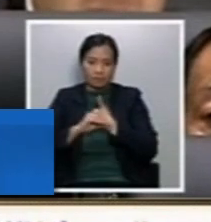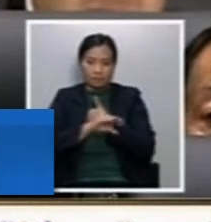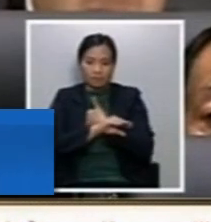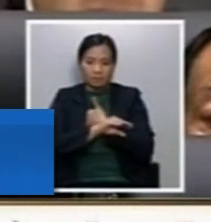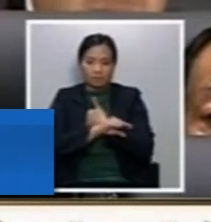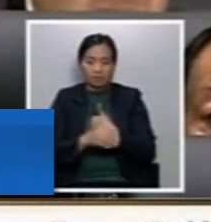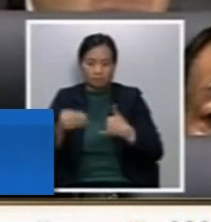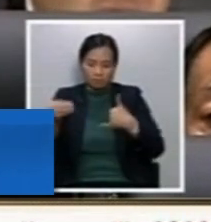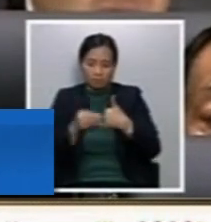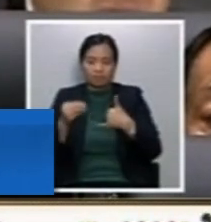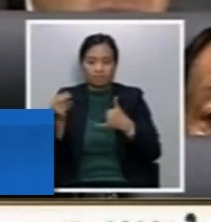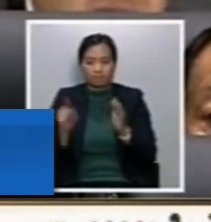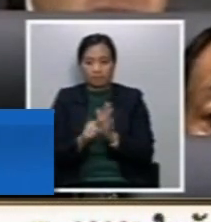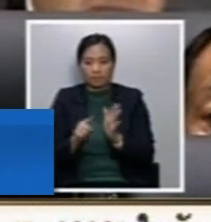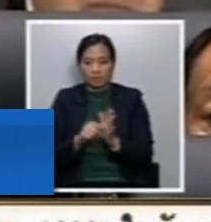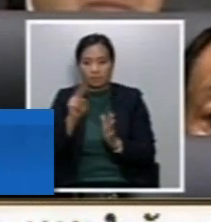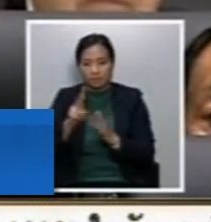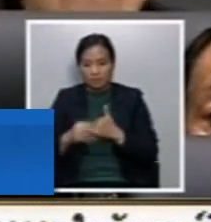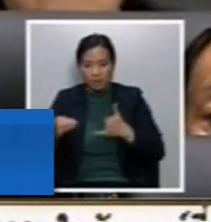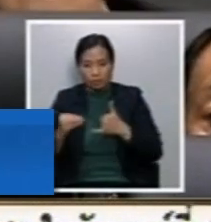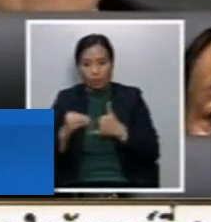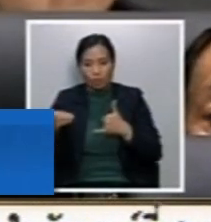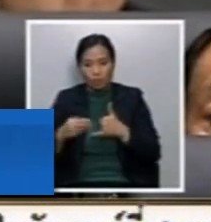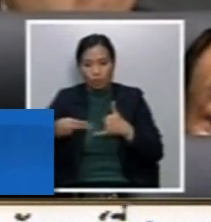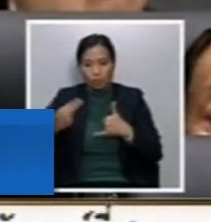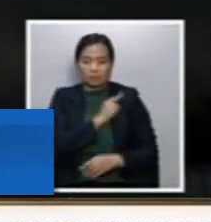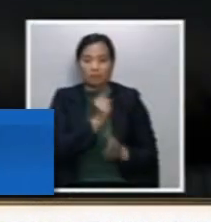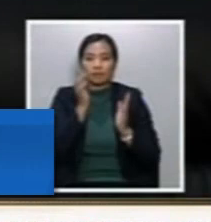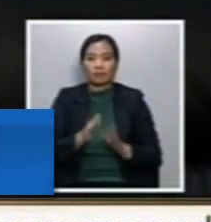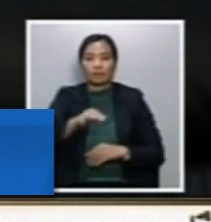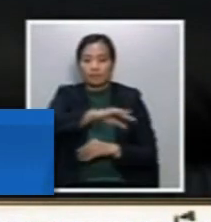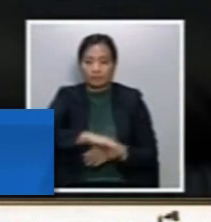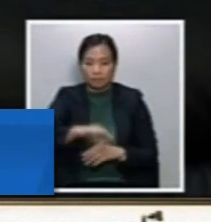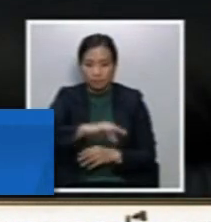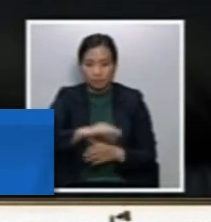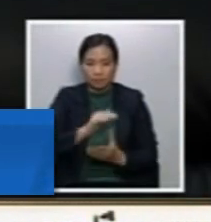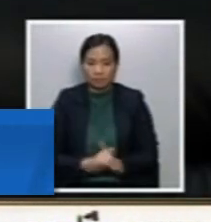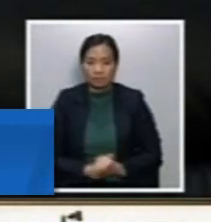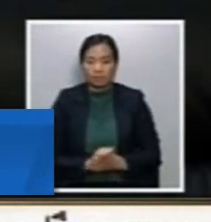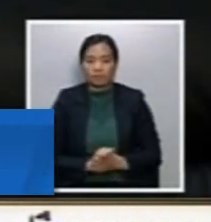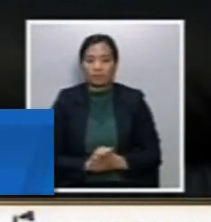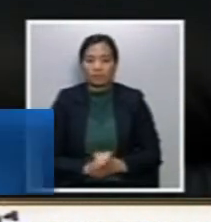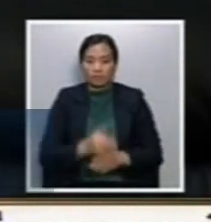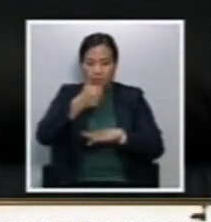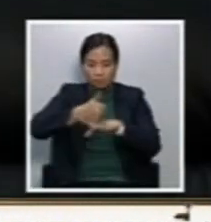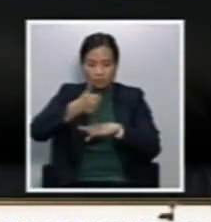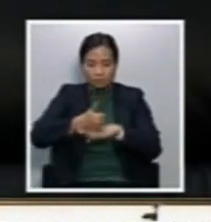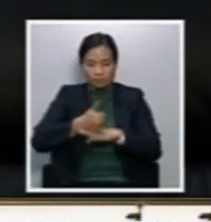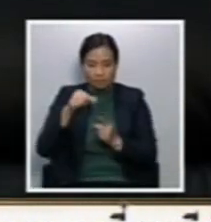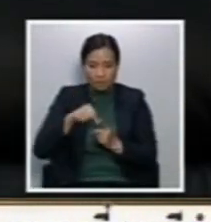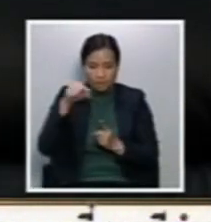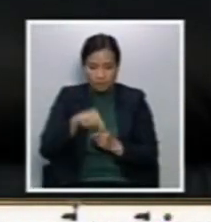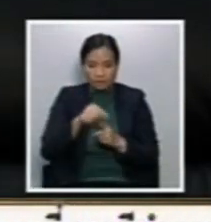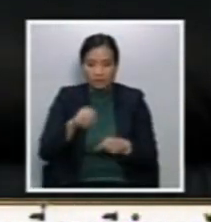ยิงทะลุหน้าท้อง2นัดคนนี้ก็ลำไส้ทะลักเหมือนกันครับ ภูมิชาทุกคนก็ได้เน้นย้ำสั่งการ